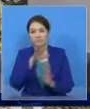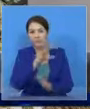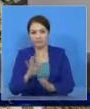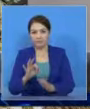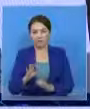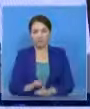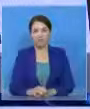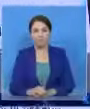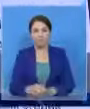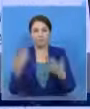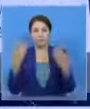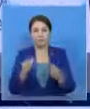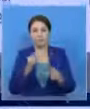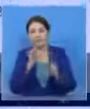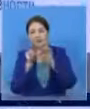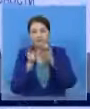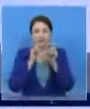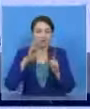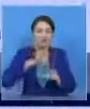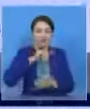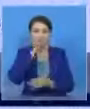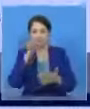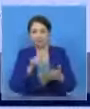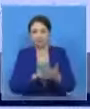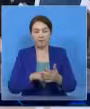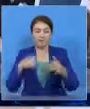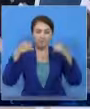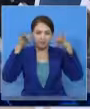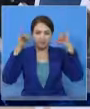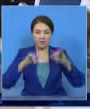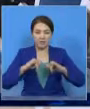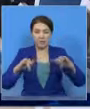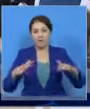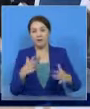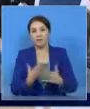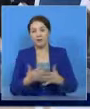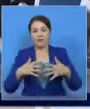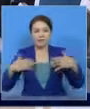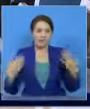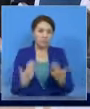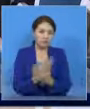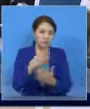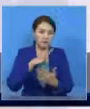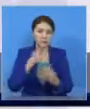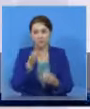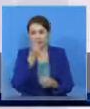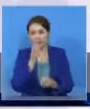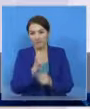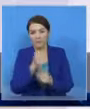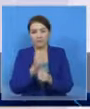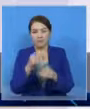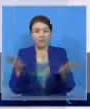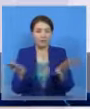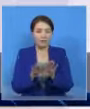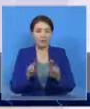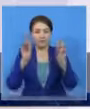157%. На семинаре были обсуждены вопросы племенного разведения скота, новые подходы в кормопроизводстве.